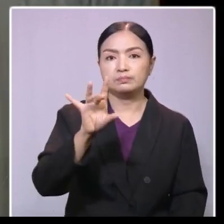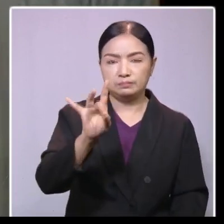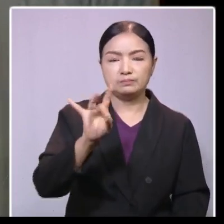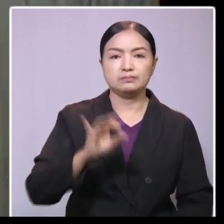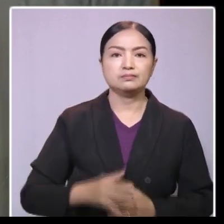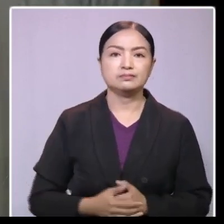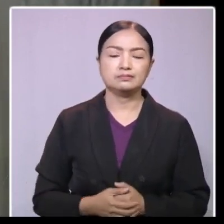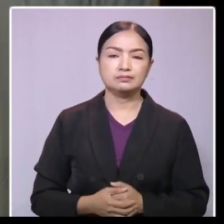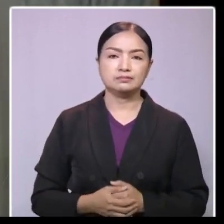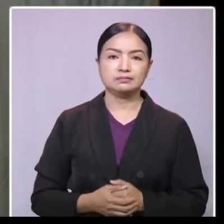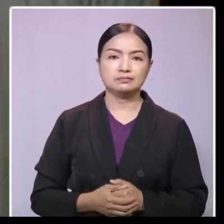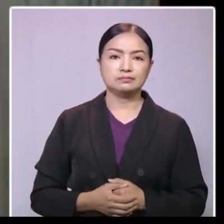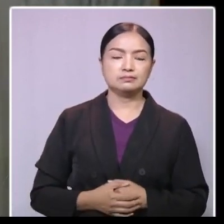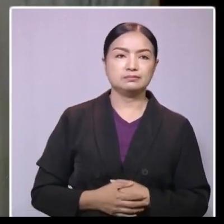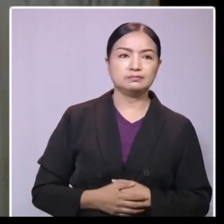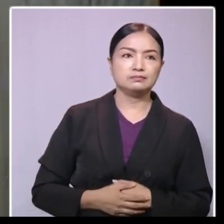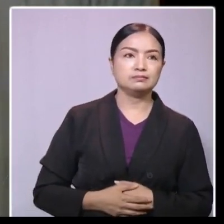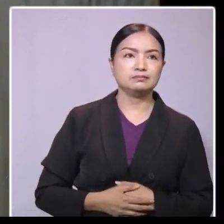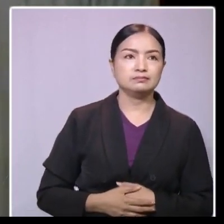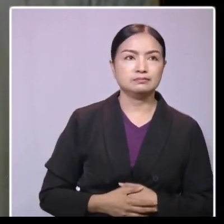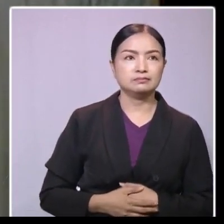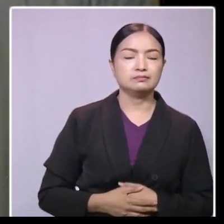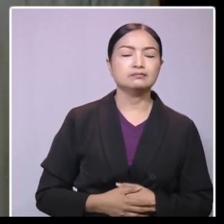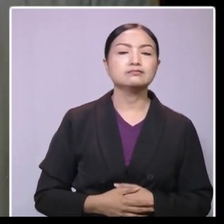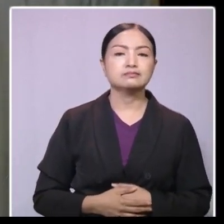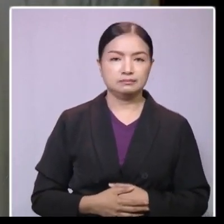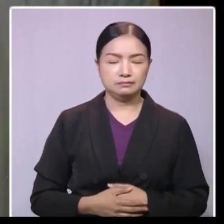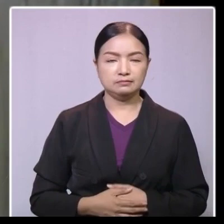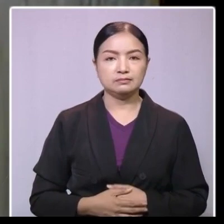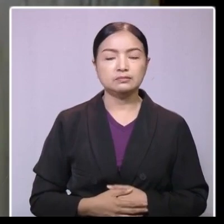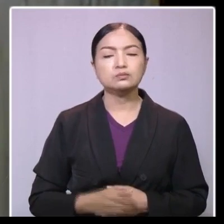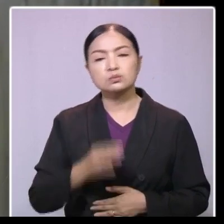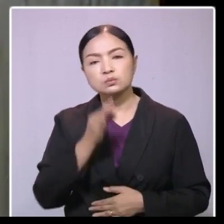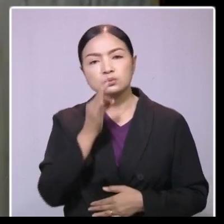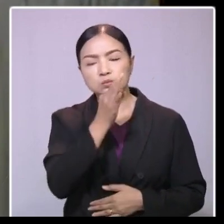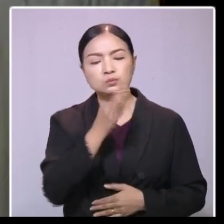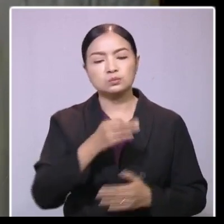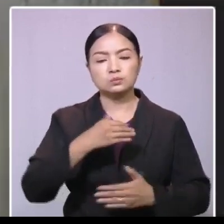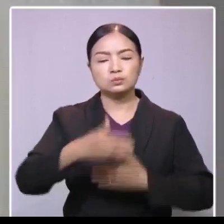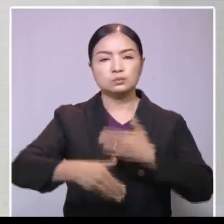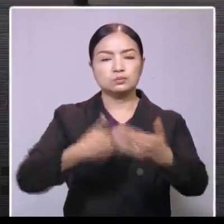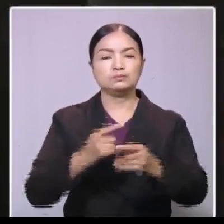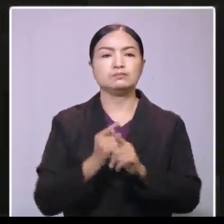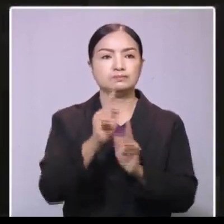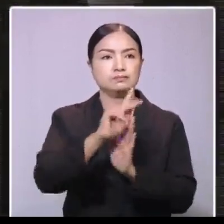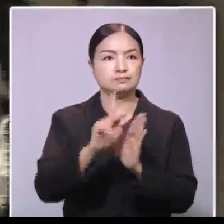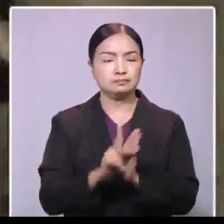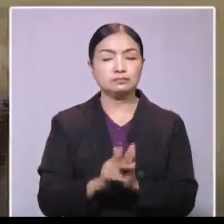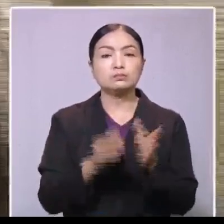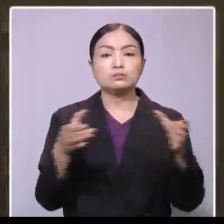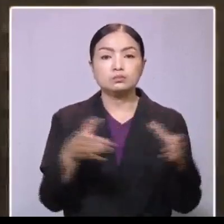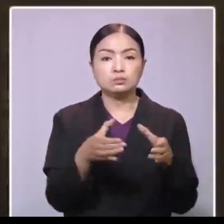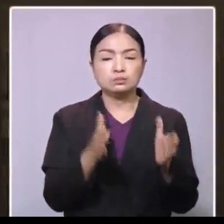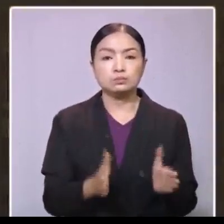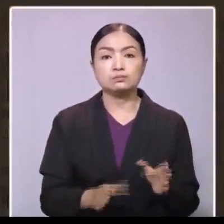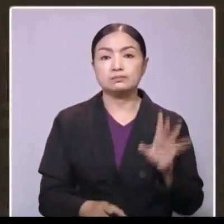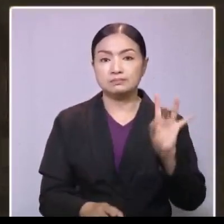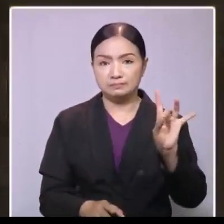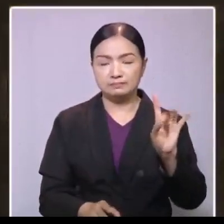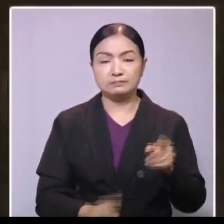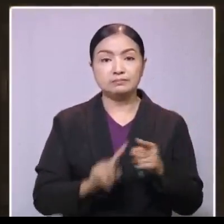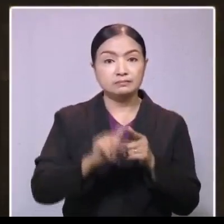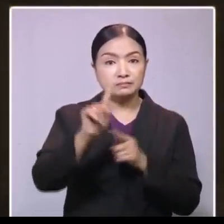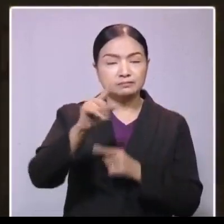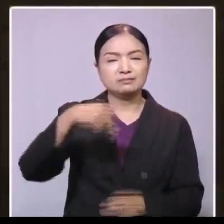พนักงานอัยการสำนักงานคดีปราบปรามการทุจริตเป็นผู้ฟ้องและดำเนินคดีทั้ง 8คนนั้นประกอบด้วยคนแรกคือ